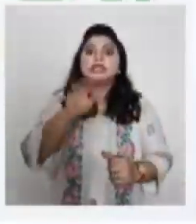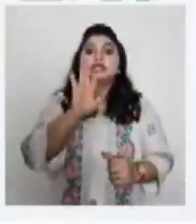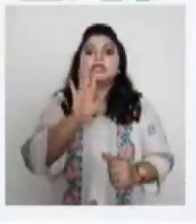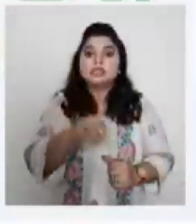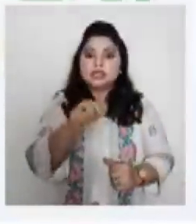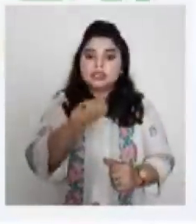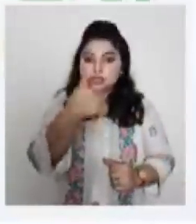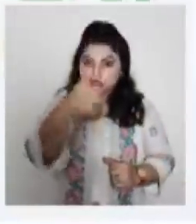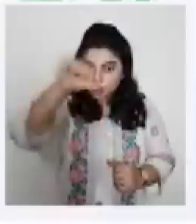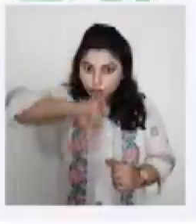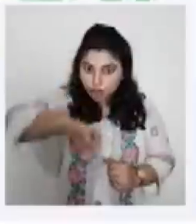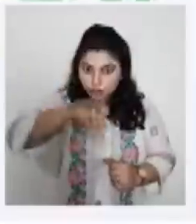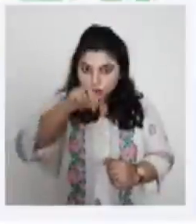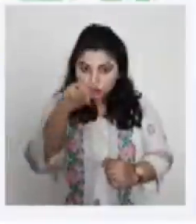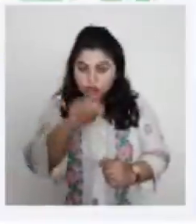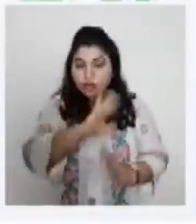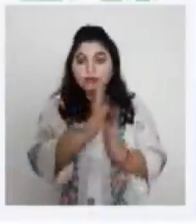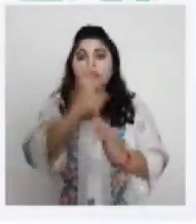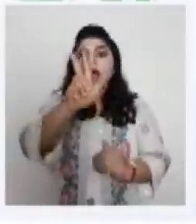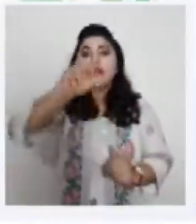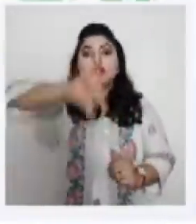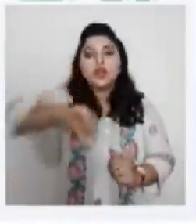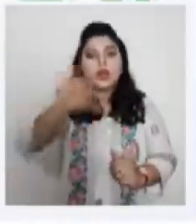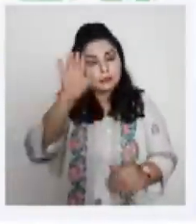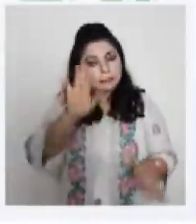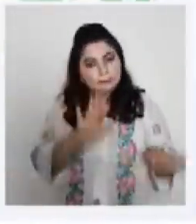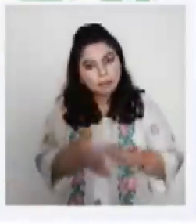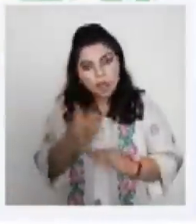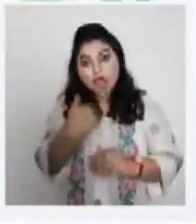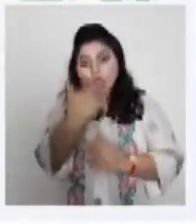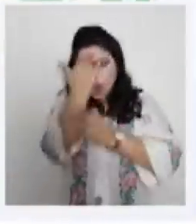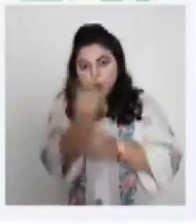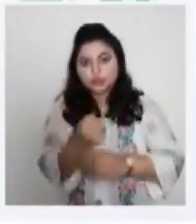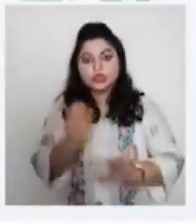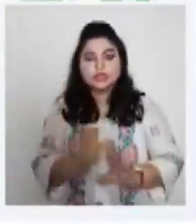মৃত্যুবরণ করেছেন ২৪ ঘন্টায় দক্ষিণ পূর্ব এশিয়ায় ২,০৮৯ জন, এ পর্যন্ত